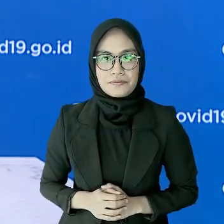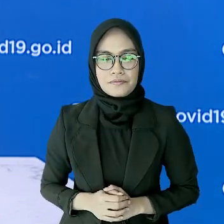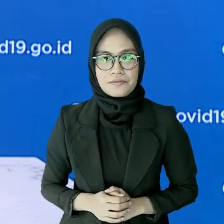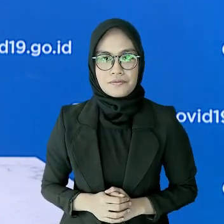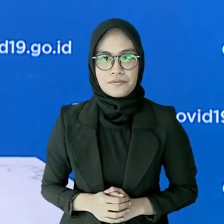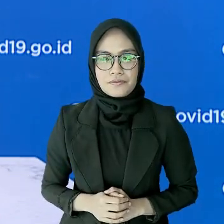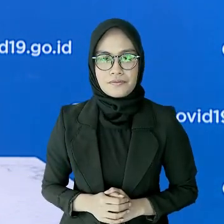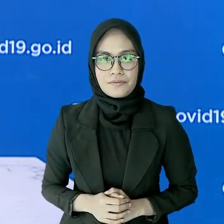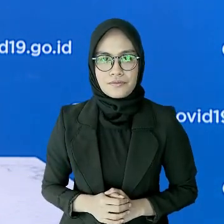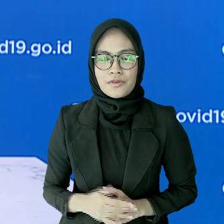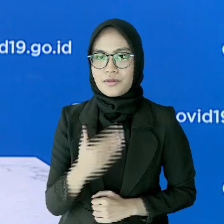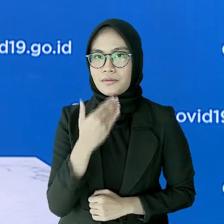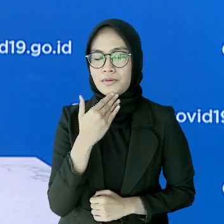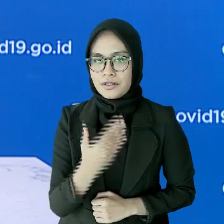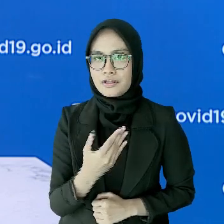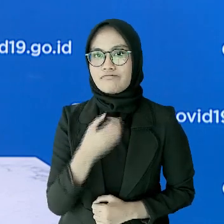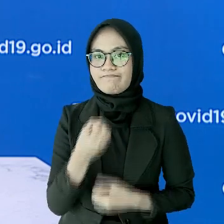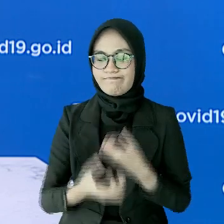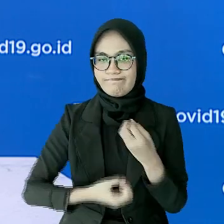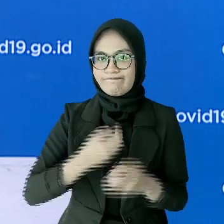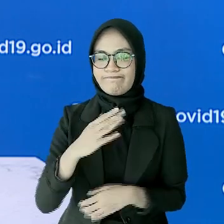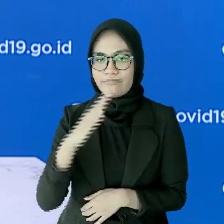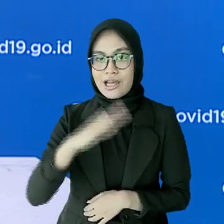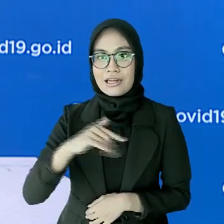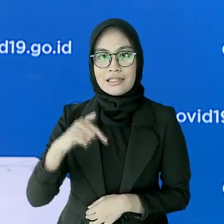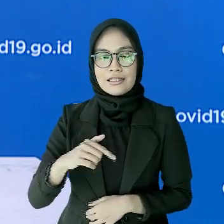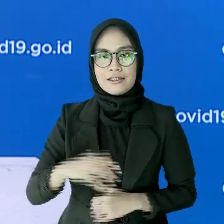Dengan demikian, konferensi pers sore ini berakhir.